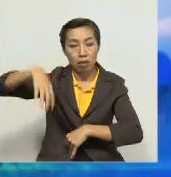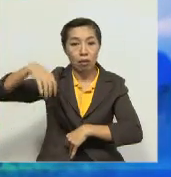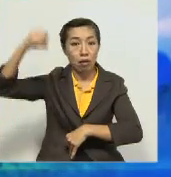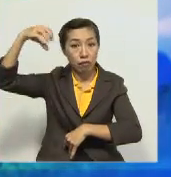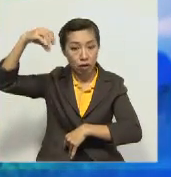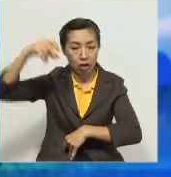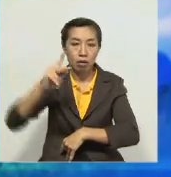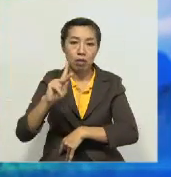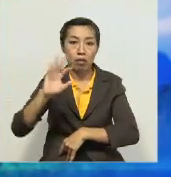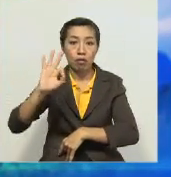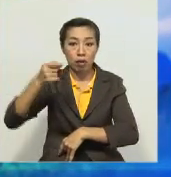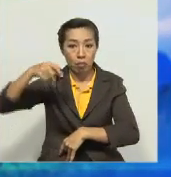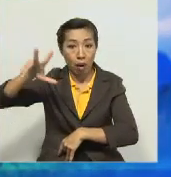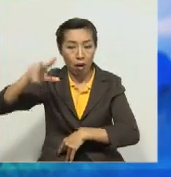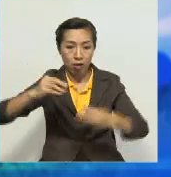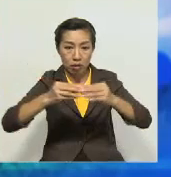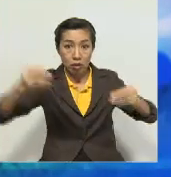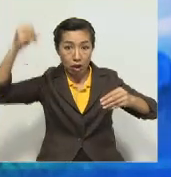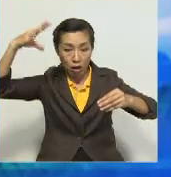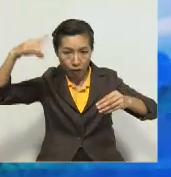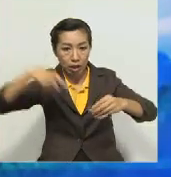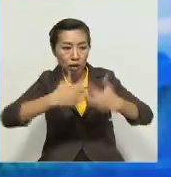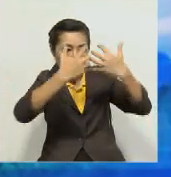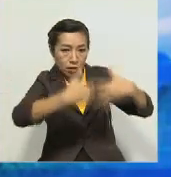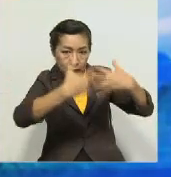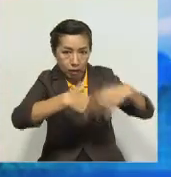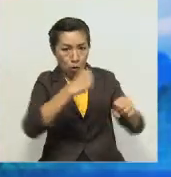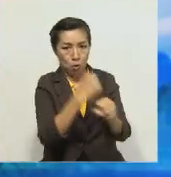เร่งเดนสายไฟและติดตงเครื่องสุบน้ำภายใโรงถ้ำ